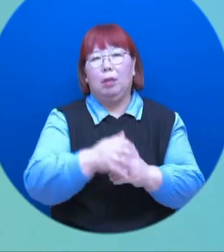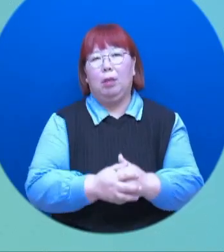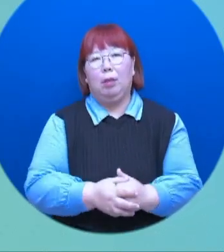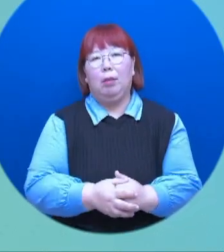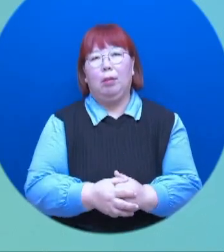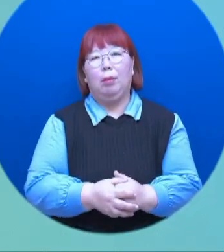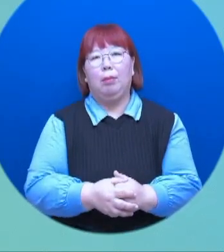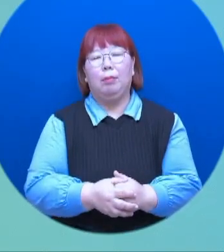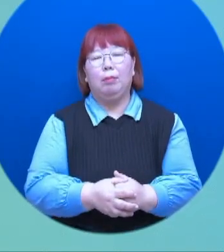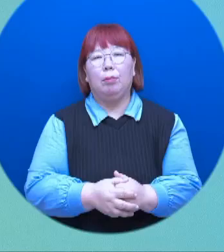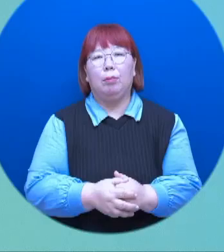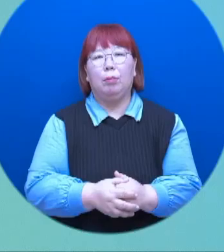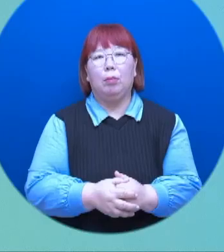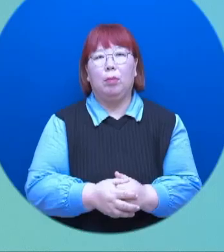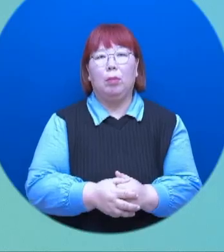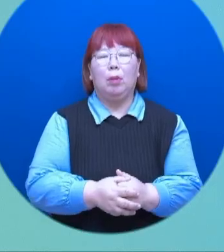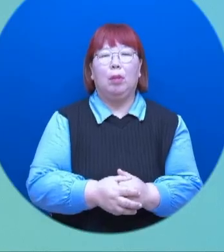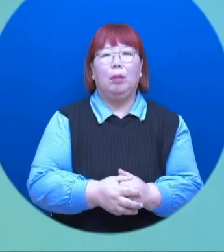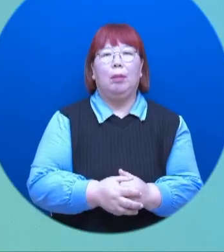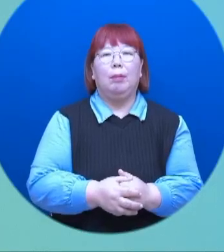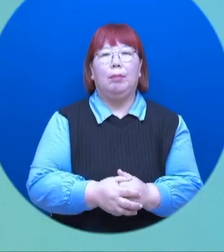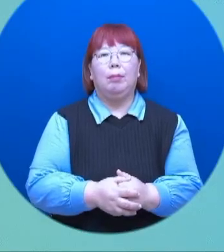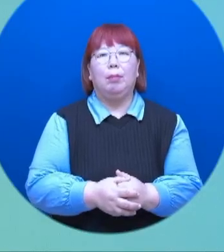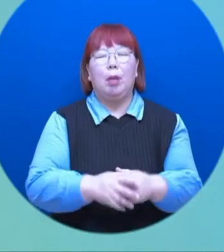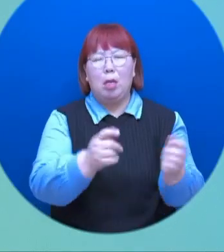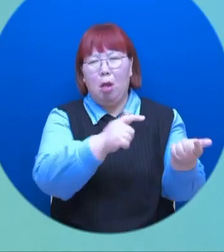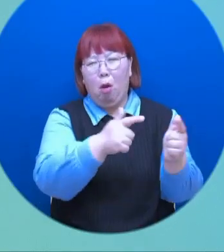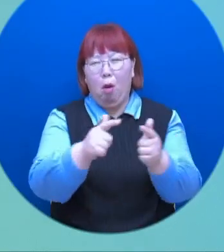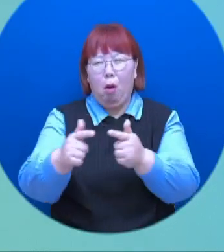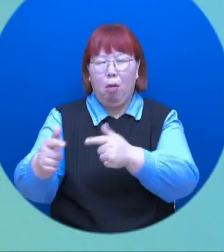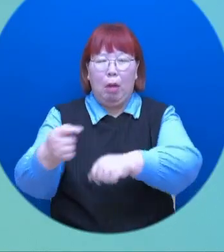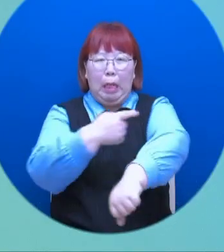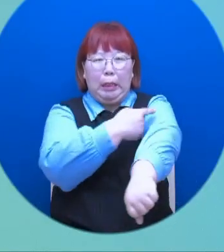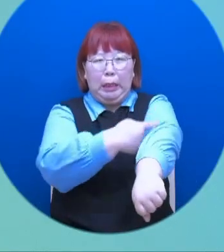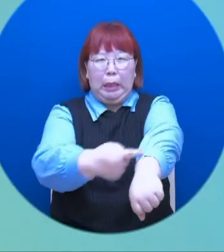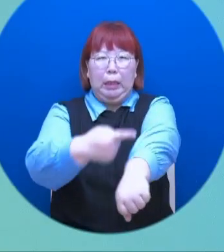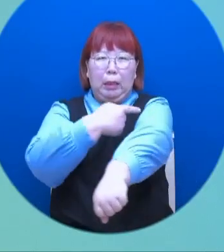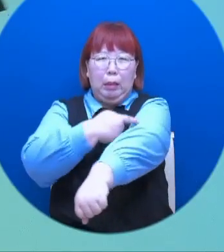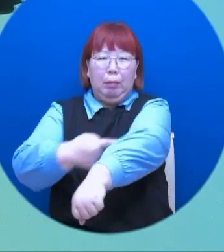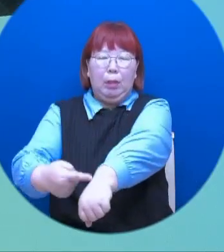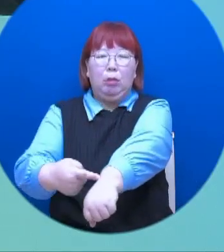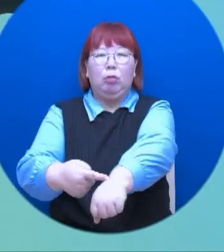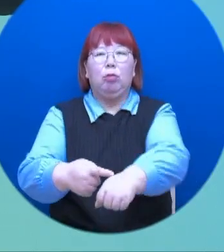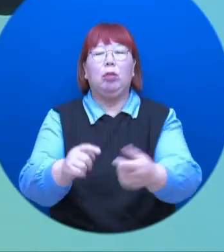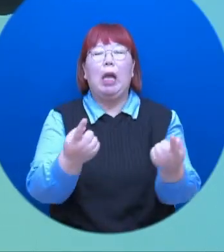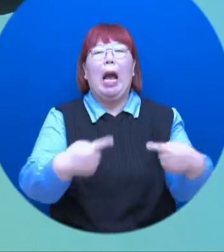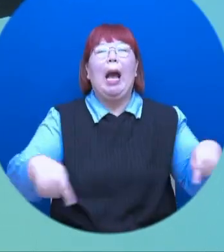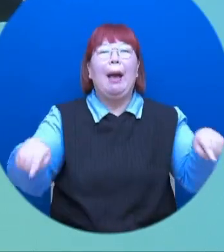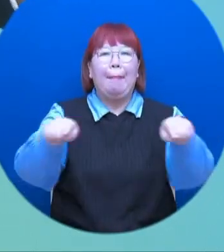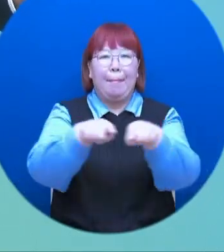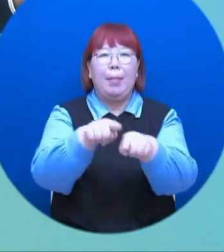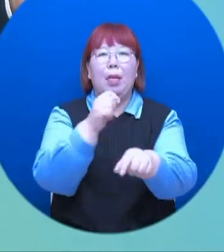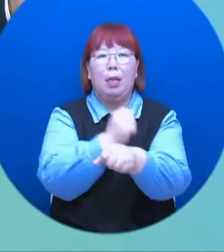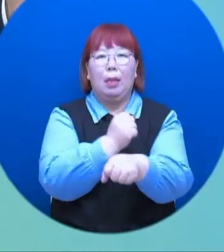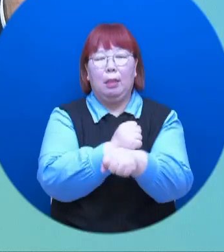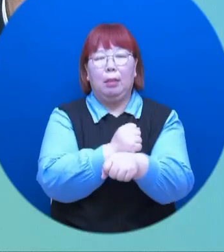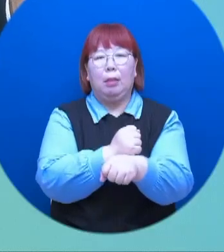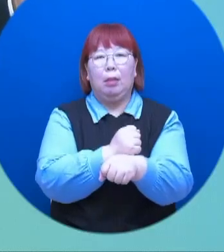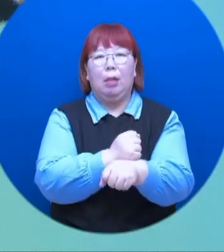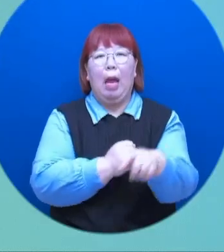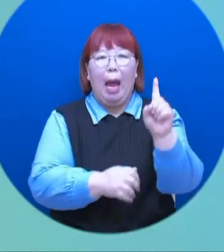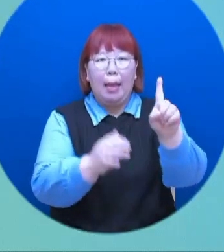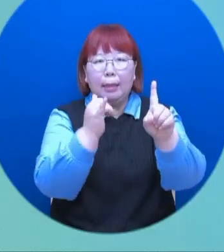어떻게? 중다한 잡족이 함께했다. 중다라는 게 뭐죠? 한 명이